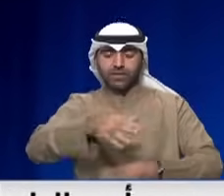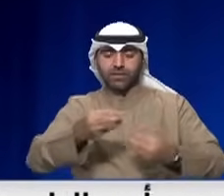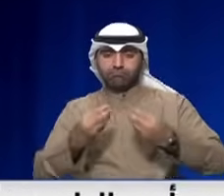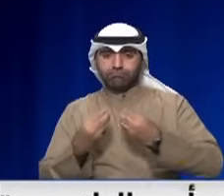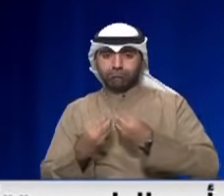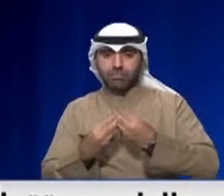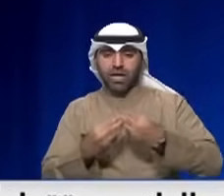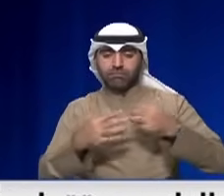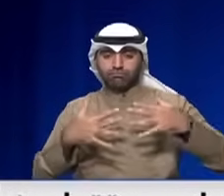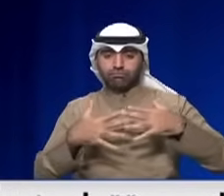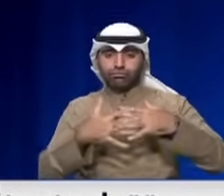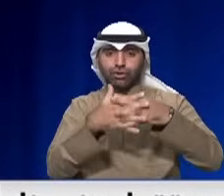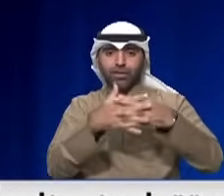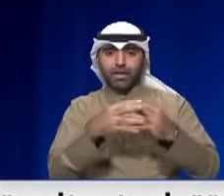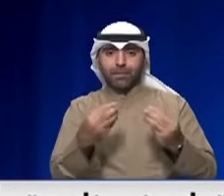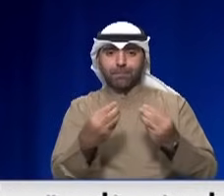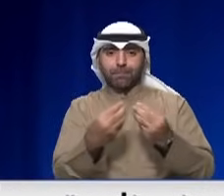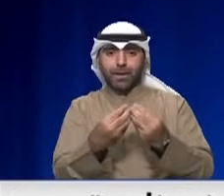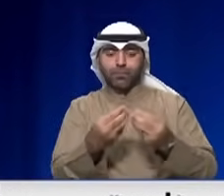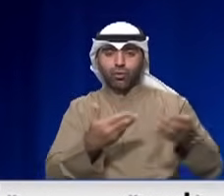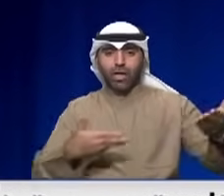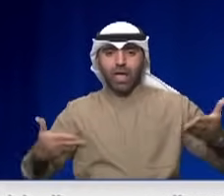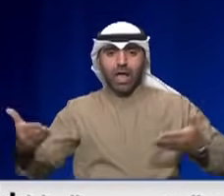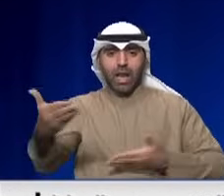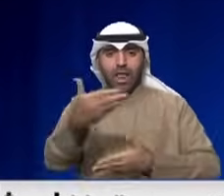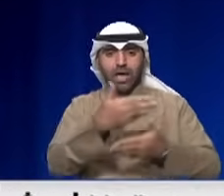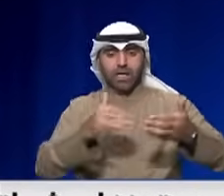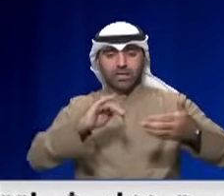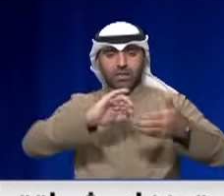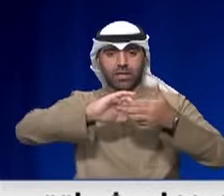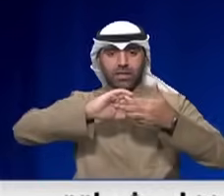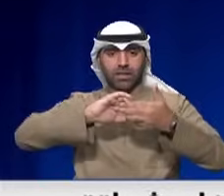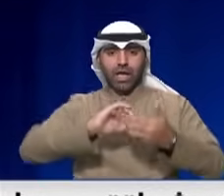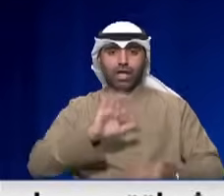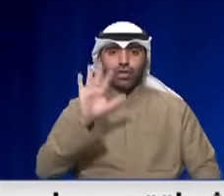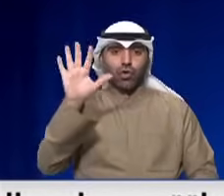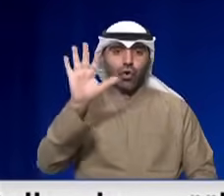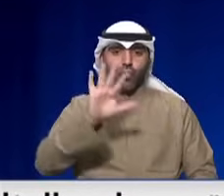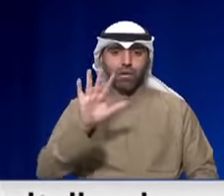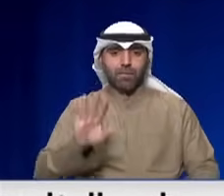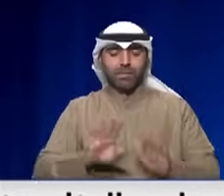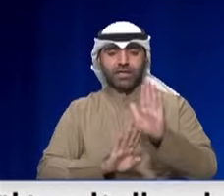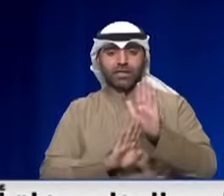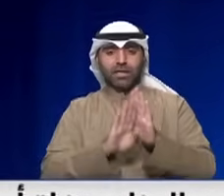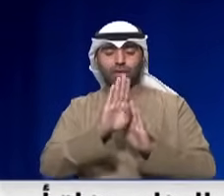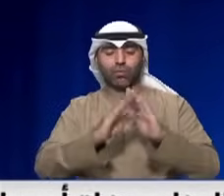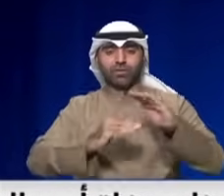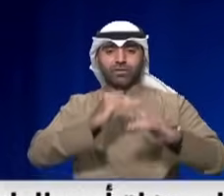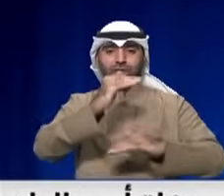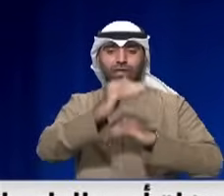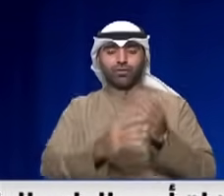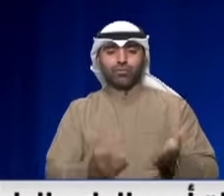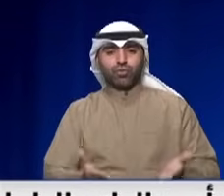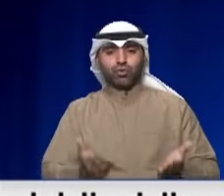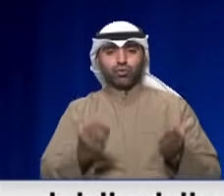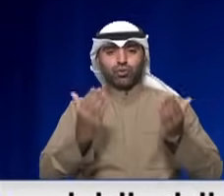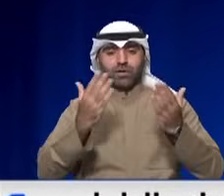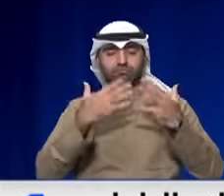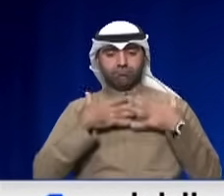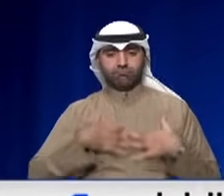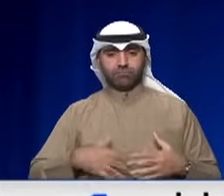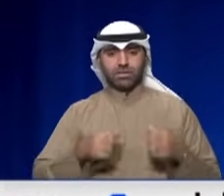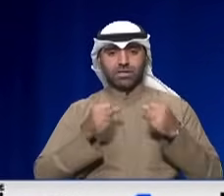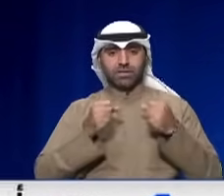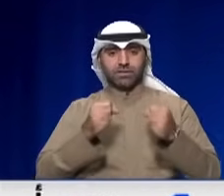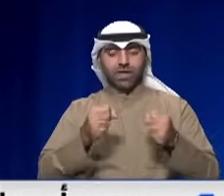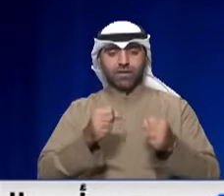الله بمواصله تعزيز علاقات التعاون مع الاتحاد الاوروبي متمنيا سموه له موفور الصحه